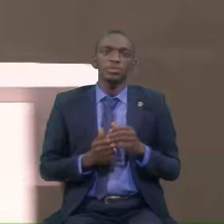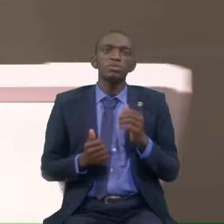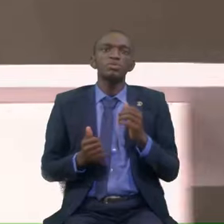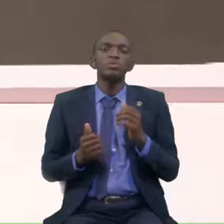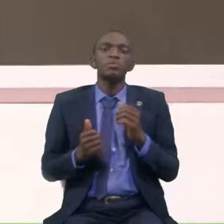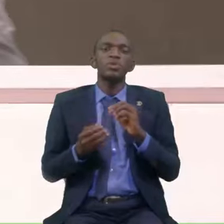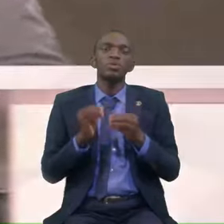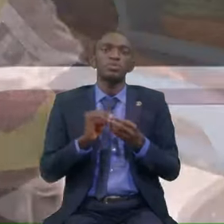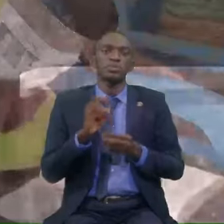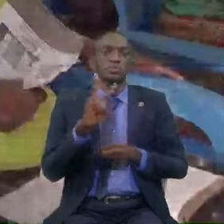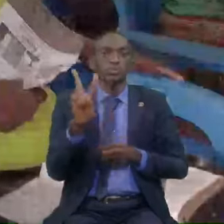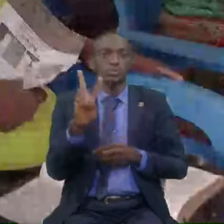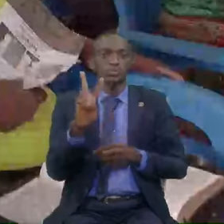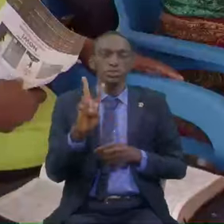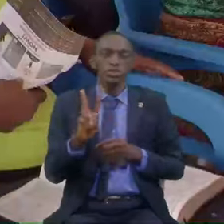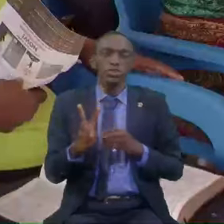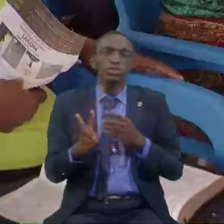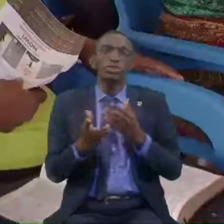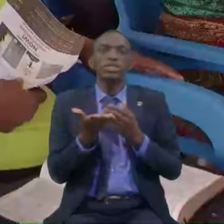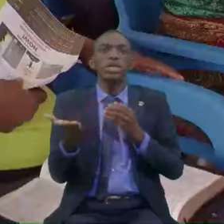elle? Deuxièmement,